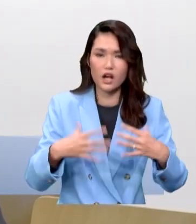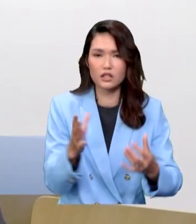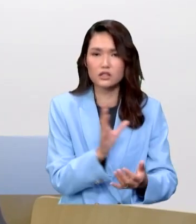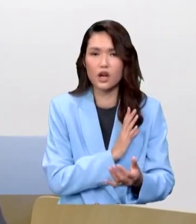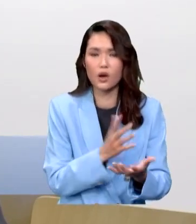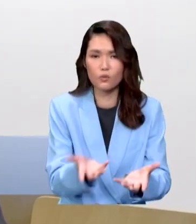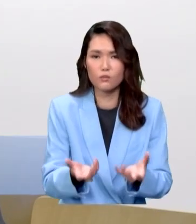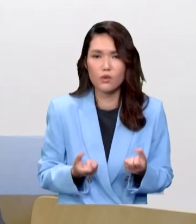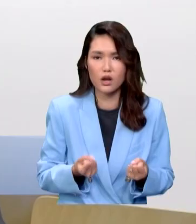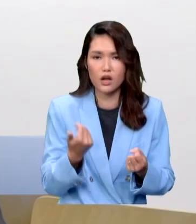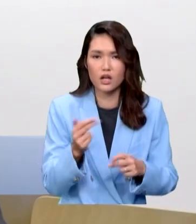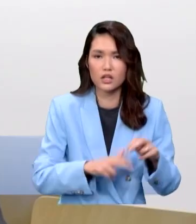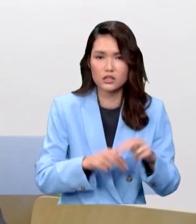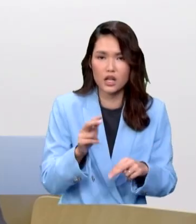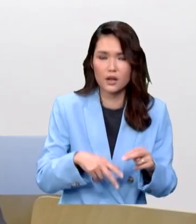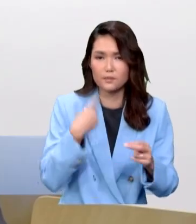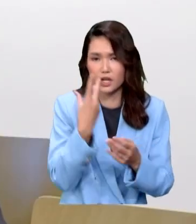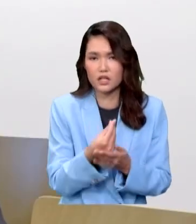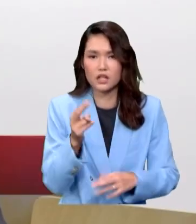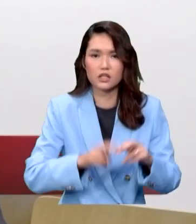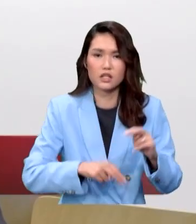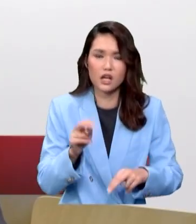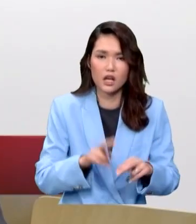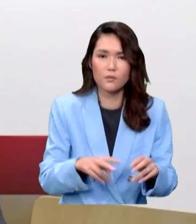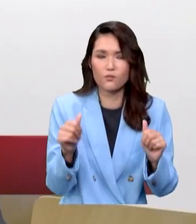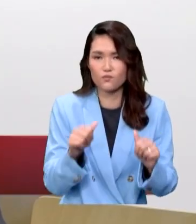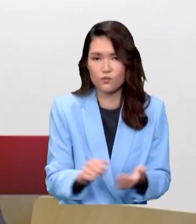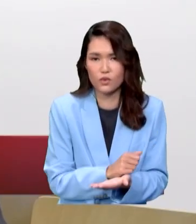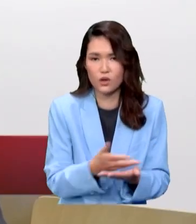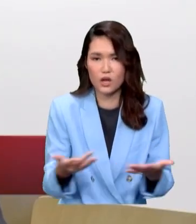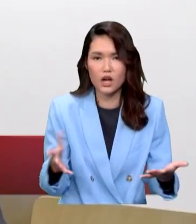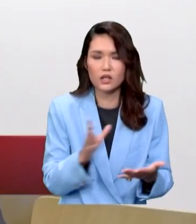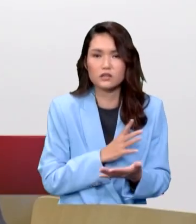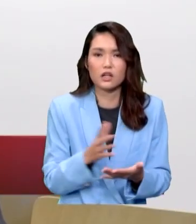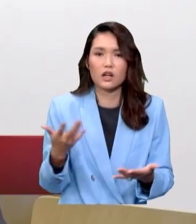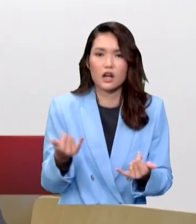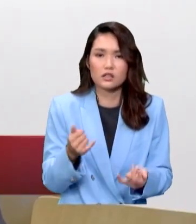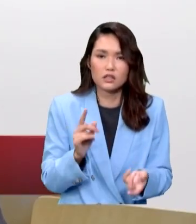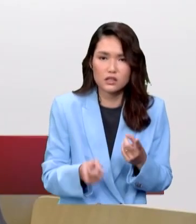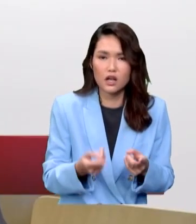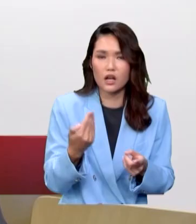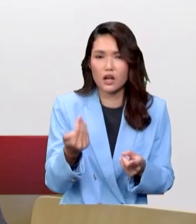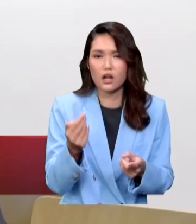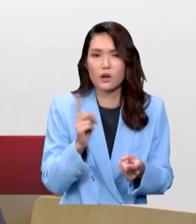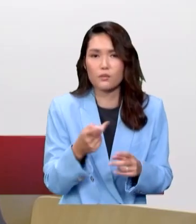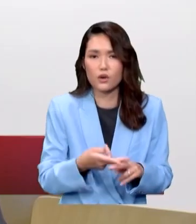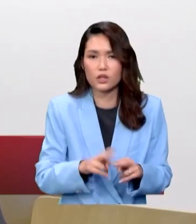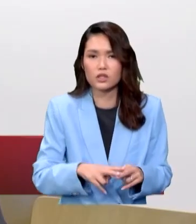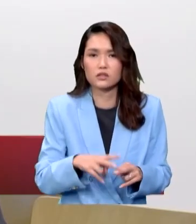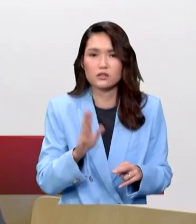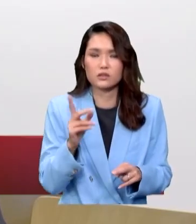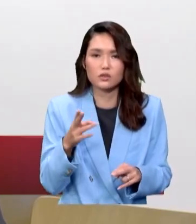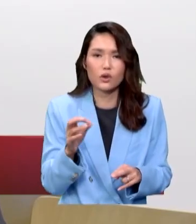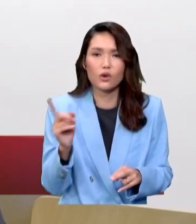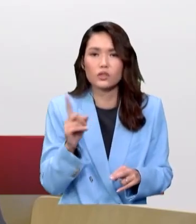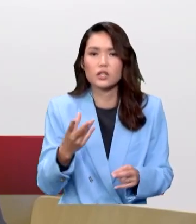было получено. Велись работы по строительству напорного коллектора, не самой КНС. На самой КНС стройка не велась ввиду того, что